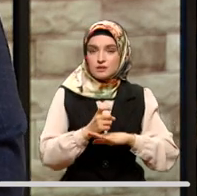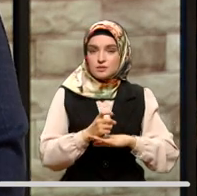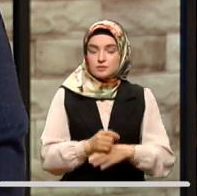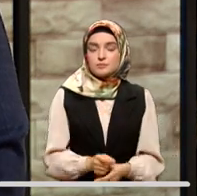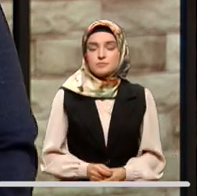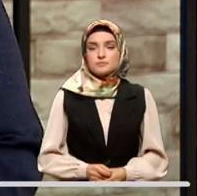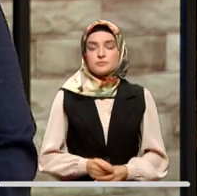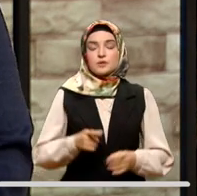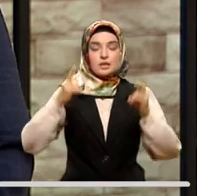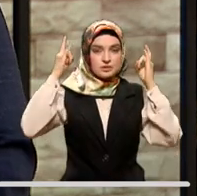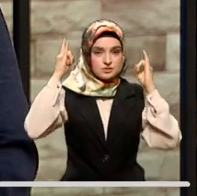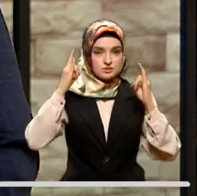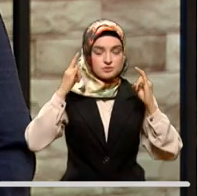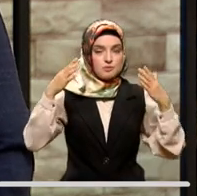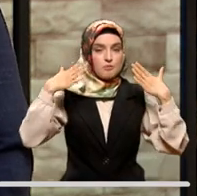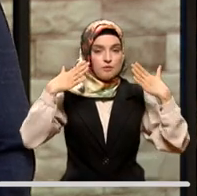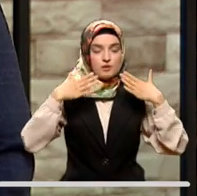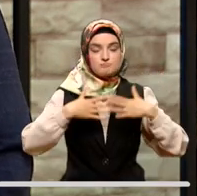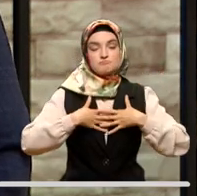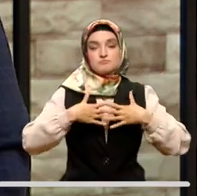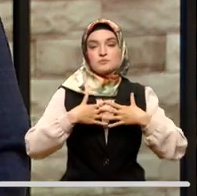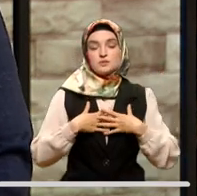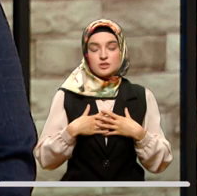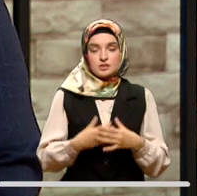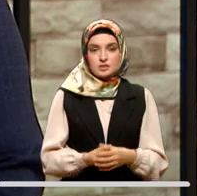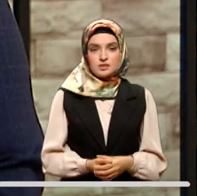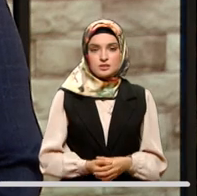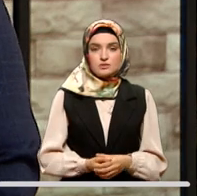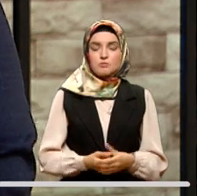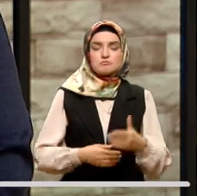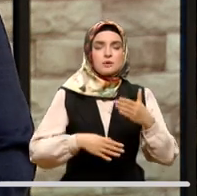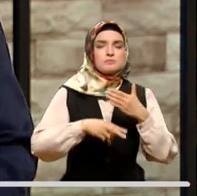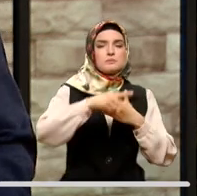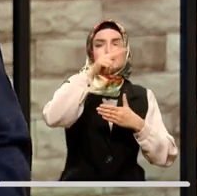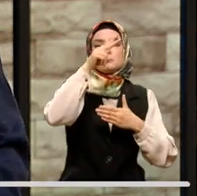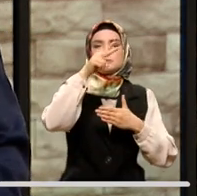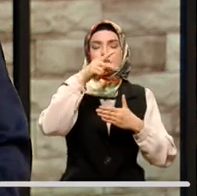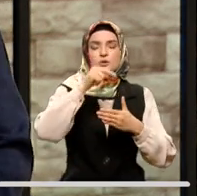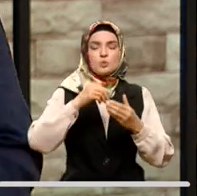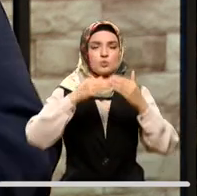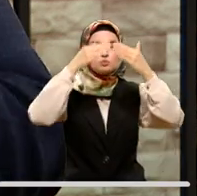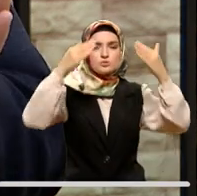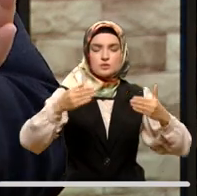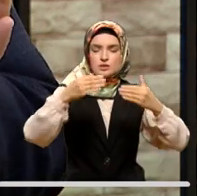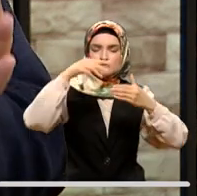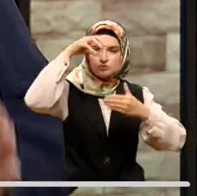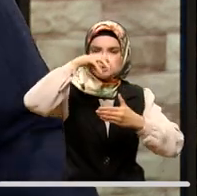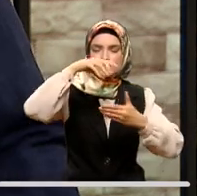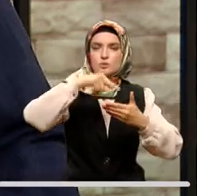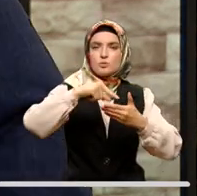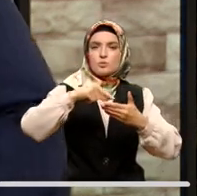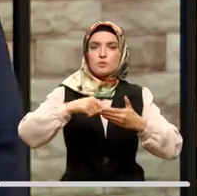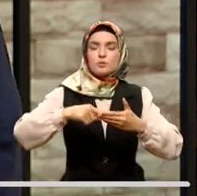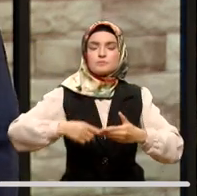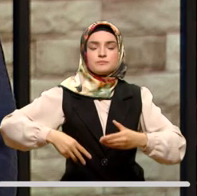camide? Çünkü cami havasına soluyacak. Minberi soluyacak, mihrabı soluyacak, kürsüye çıkacak, o cami